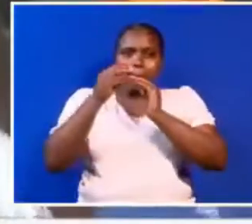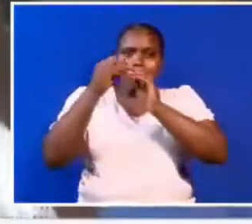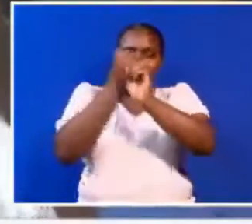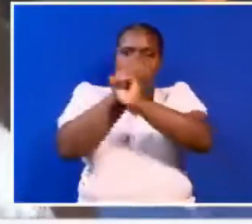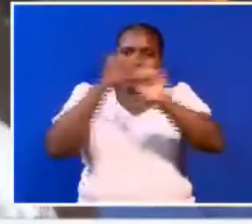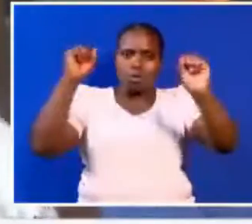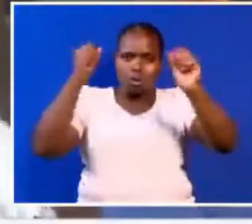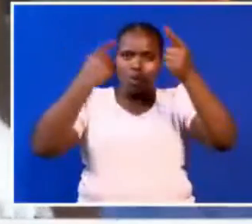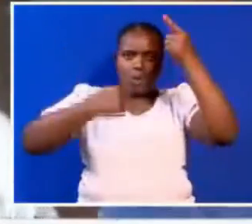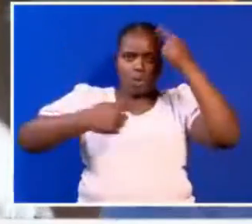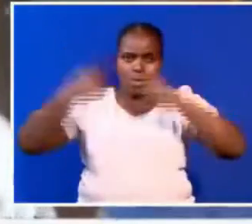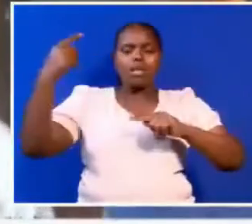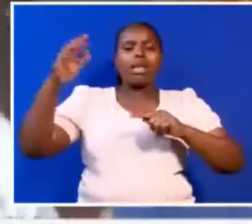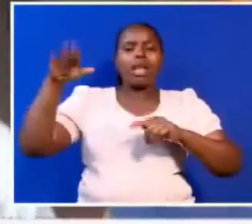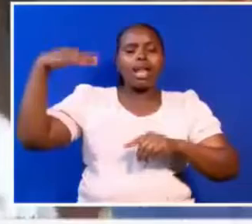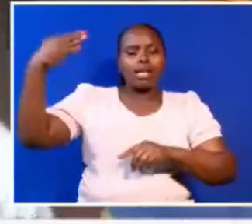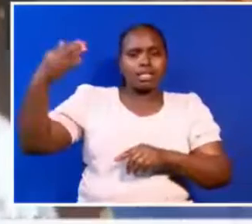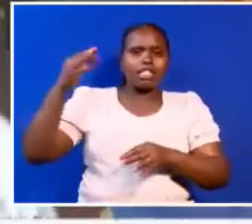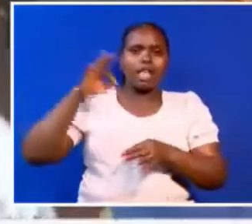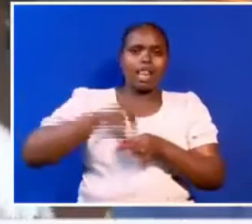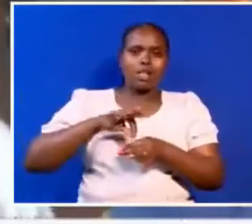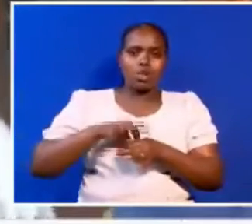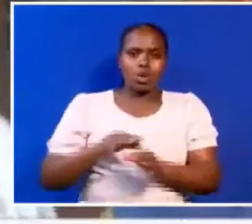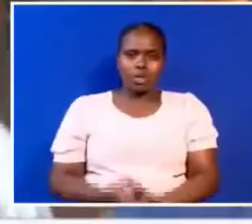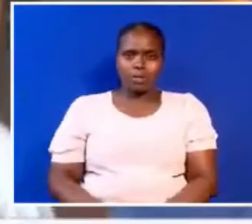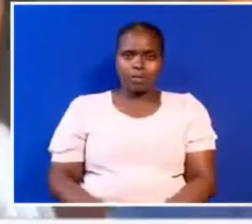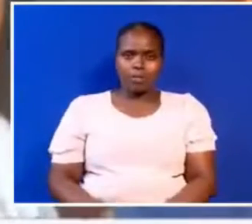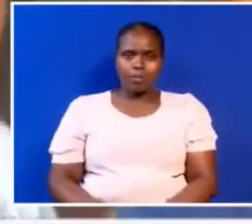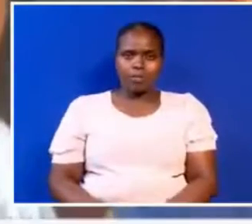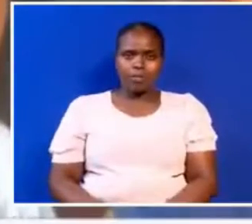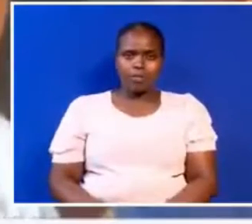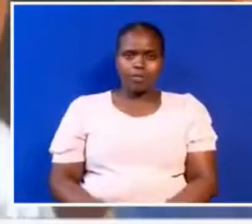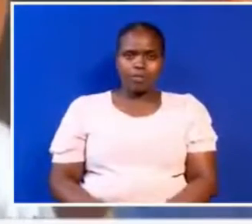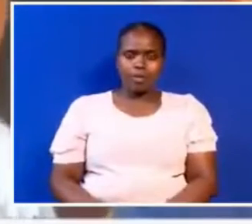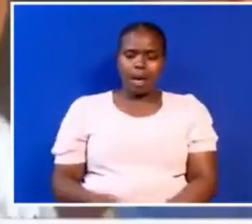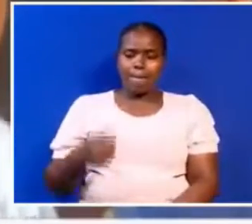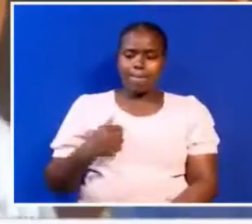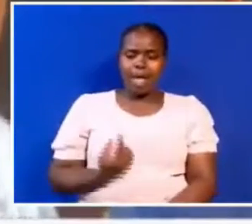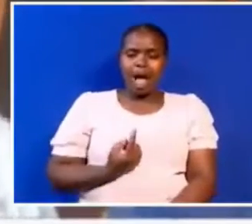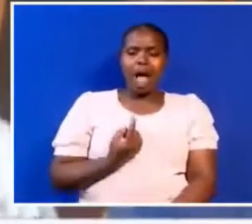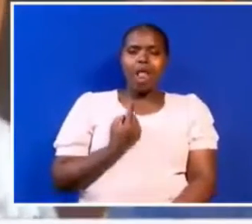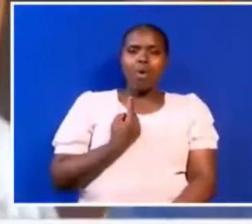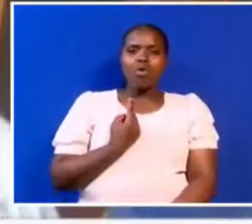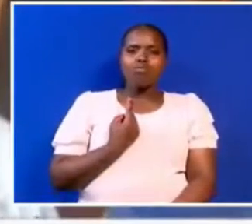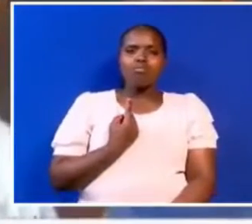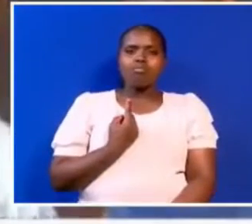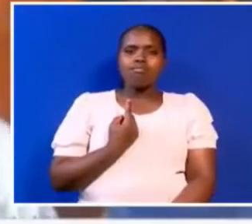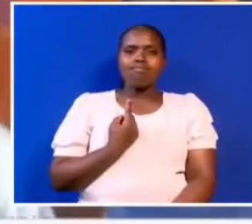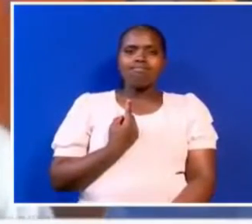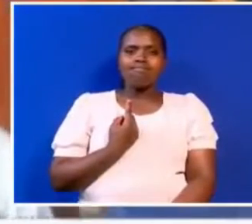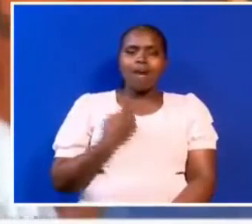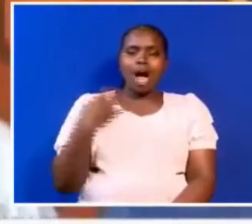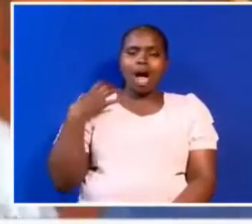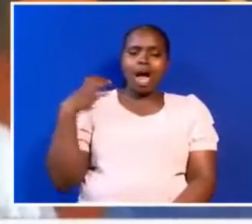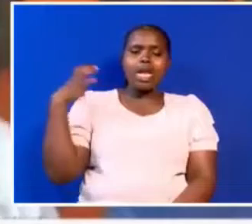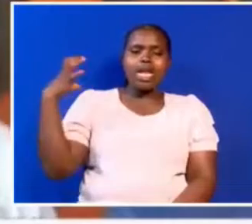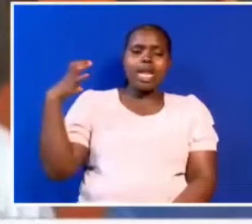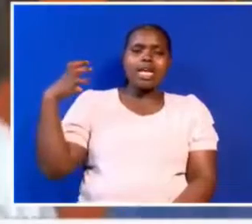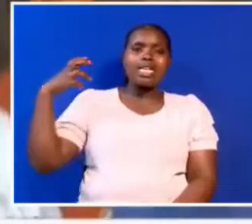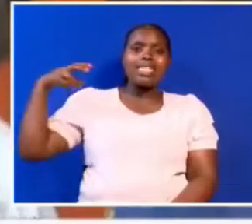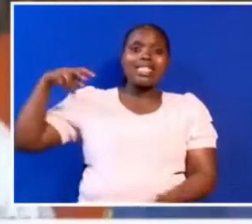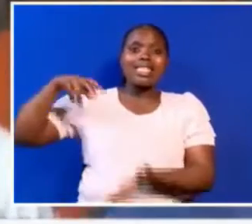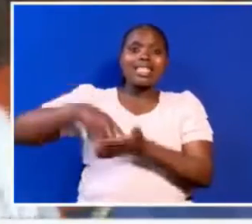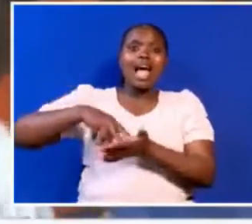kwenye uchaguzi mkuu ujao. Mimi peke yangu ndio ni candidate ambaye anasimama